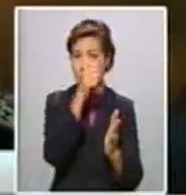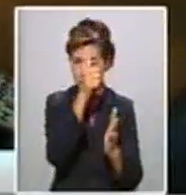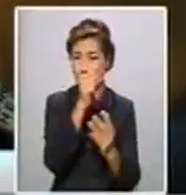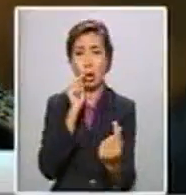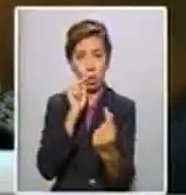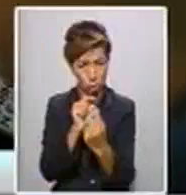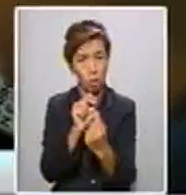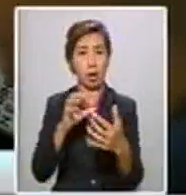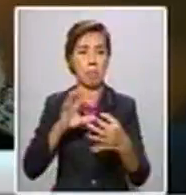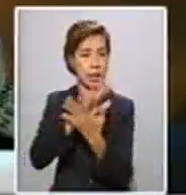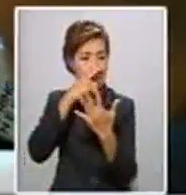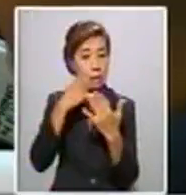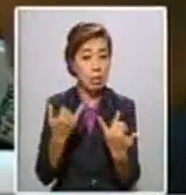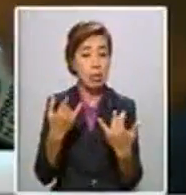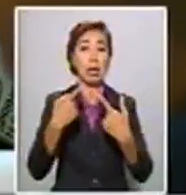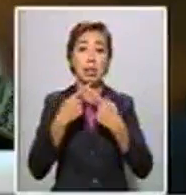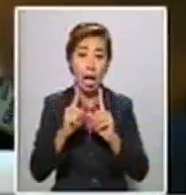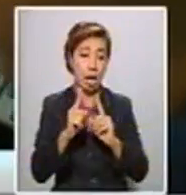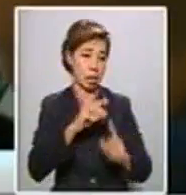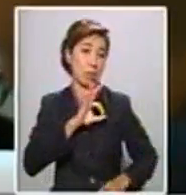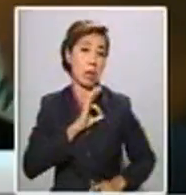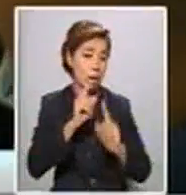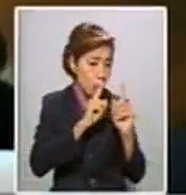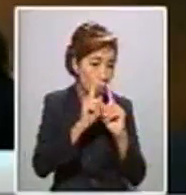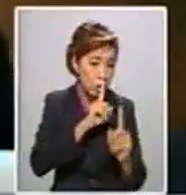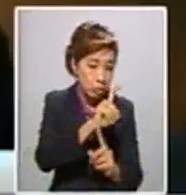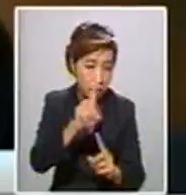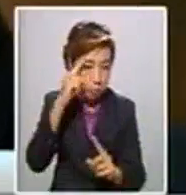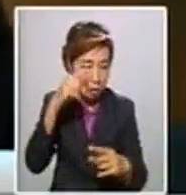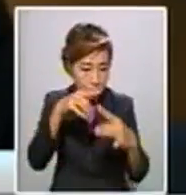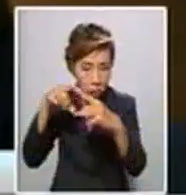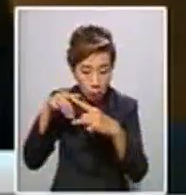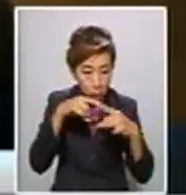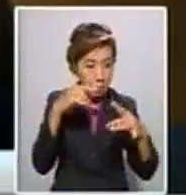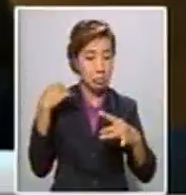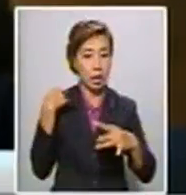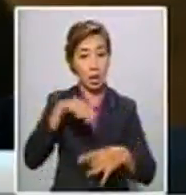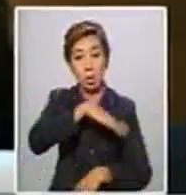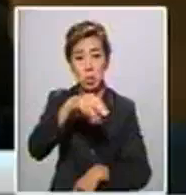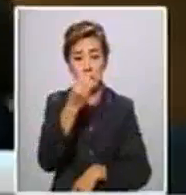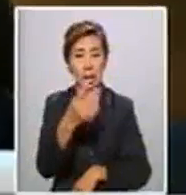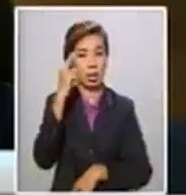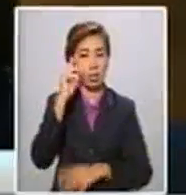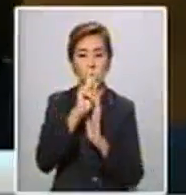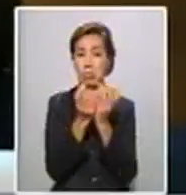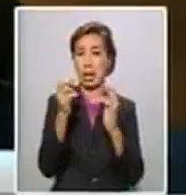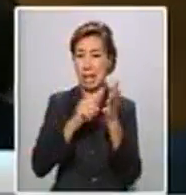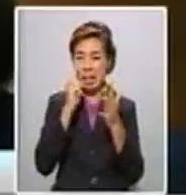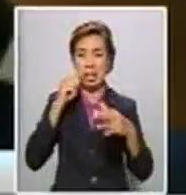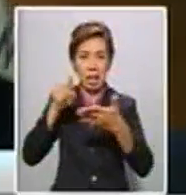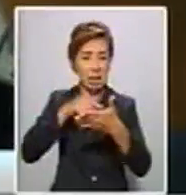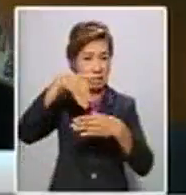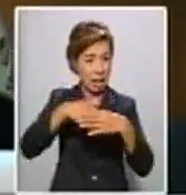มกับสถานการณ์แต่ที่พูดคุยกับสมาชิกหลายคนพบความเห็นต่างนะครับแล้วก็ต่างเห็นว่าเร็วเกินไปที่จะมีการเลือกตั้ง